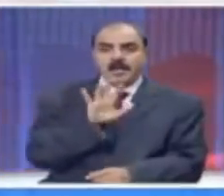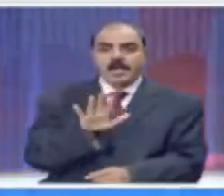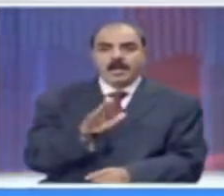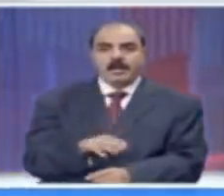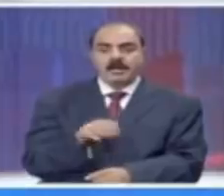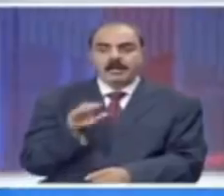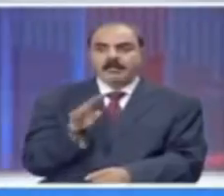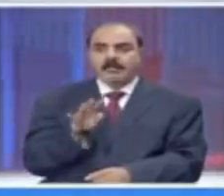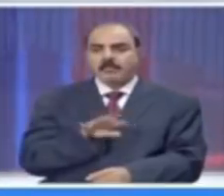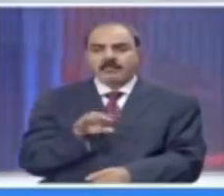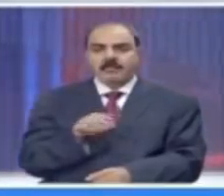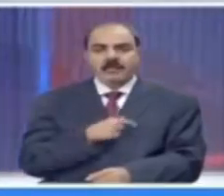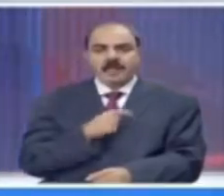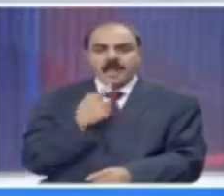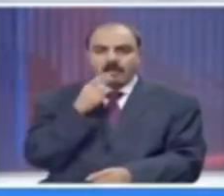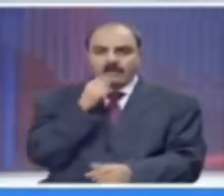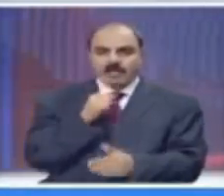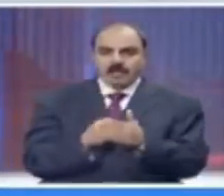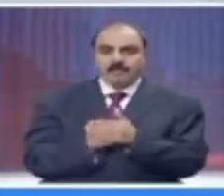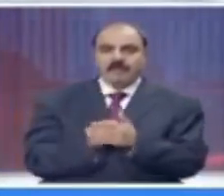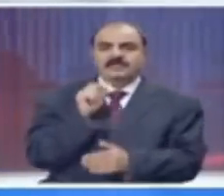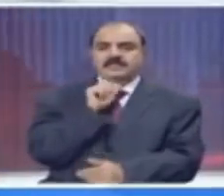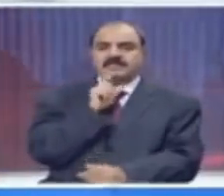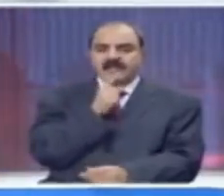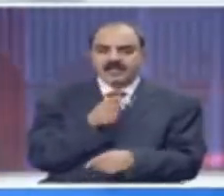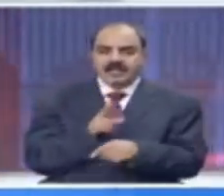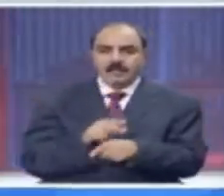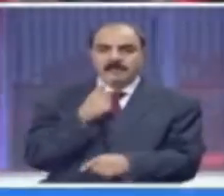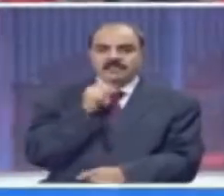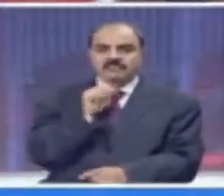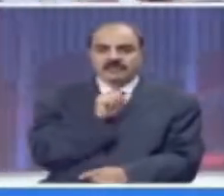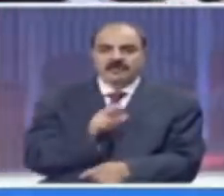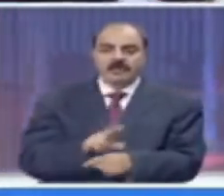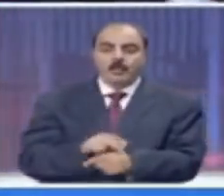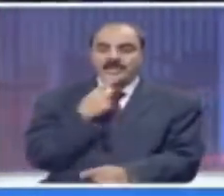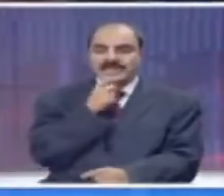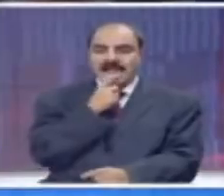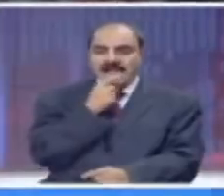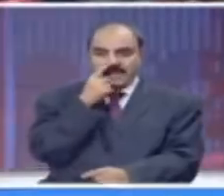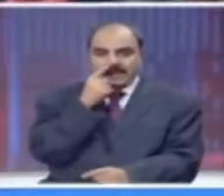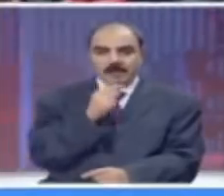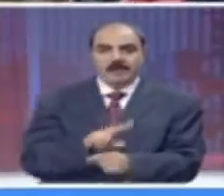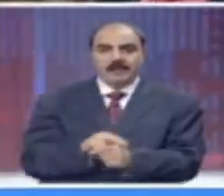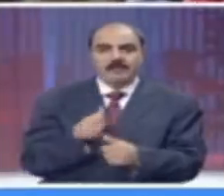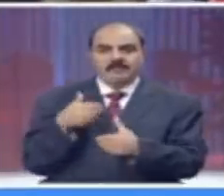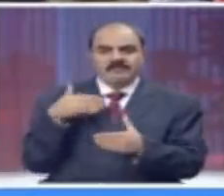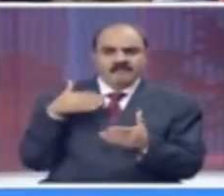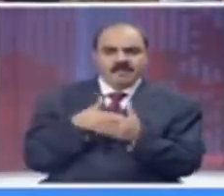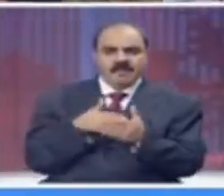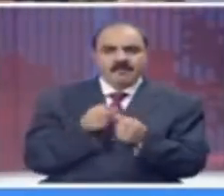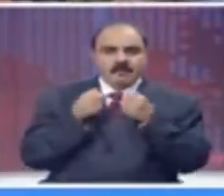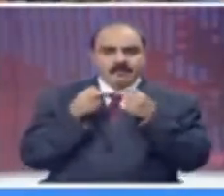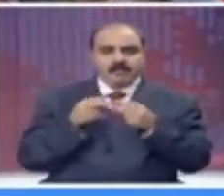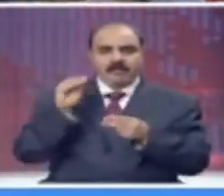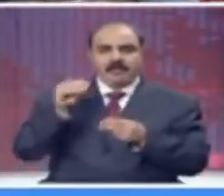في 4 ولايات، هي كارولاينا الشمالية وبنسلفانيا وميشيغان وويسكنسن، على أن يختتم يومه